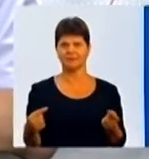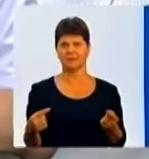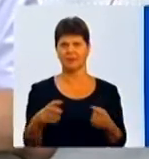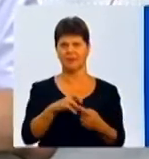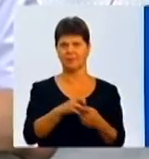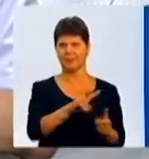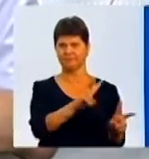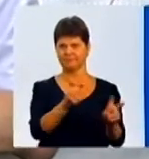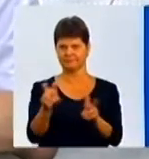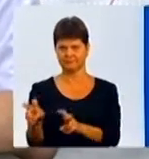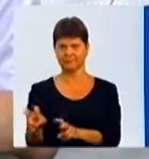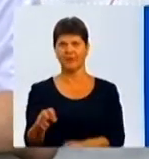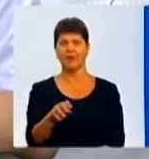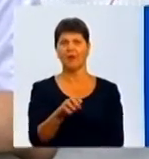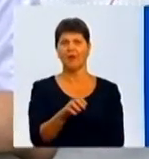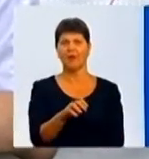грибів.